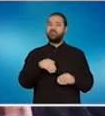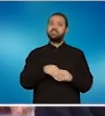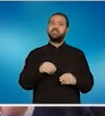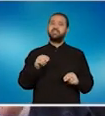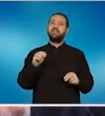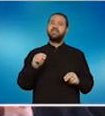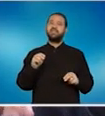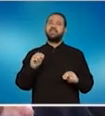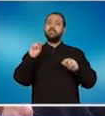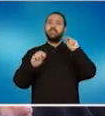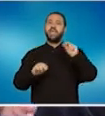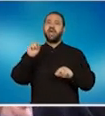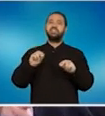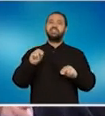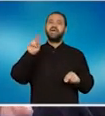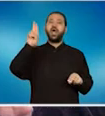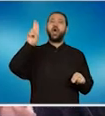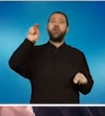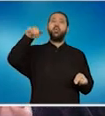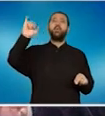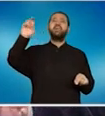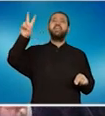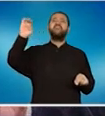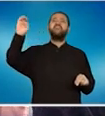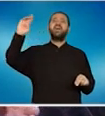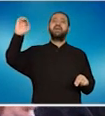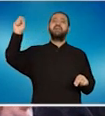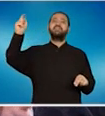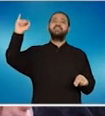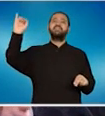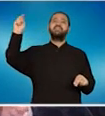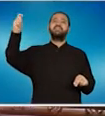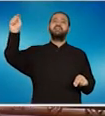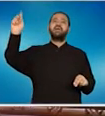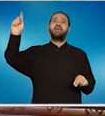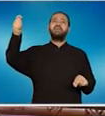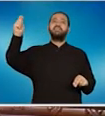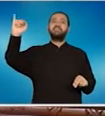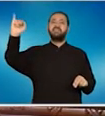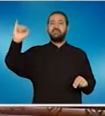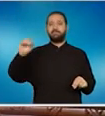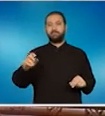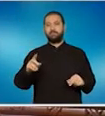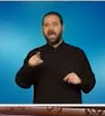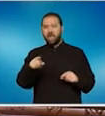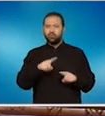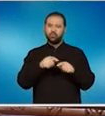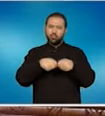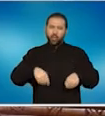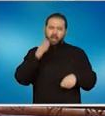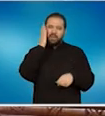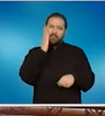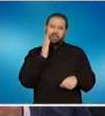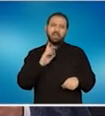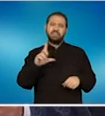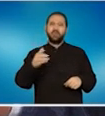și Părintele Galeriu și alții. N-a fost singurul preot, au fost mulți alții. Și am cunoscut pe unii dintre ei. Atunci, cu toată blândețea